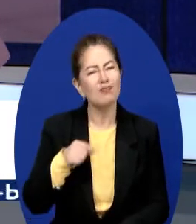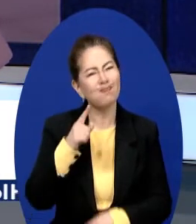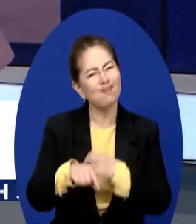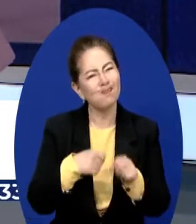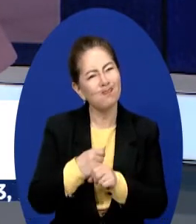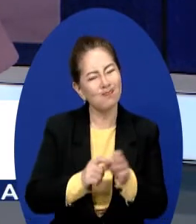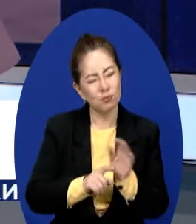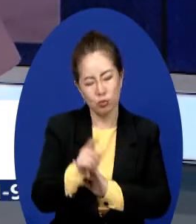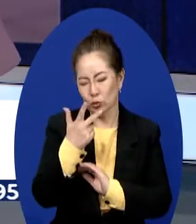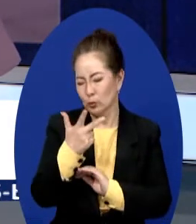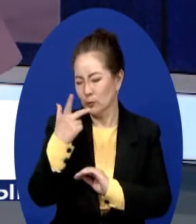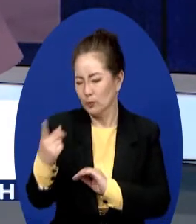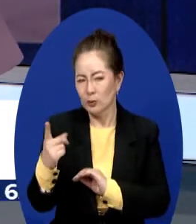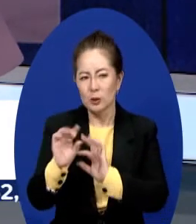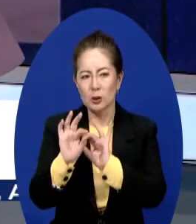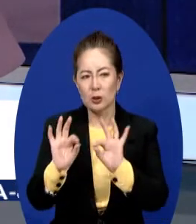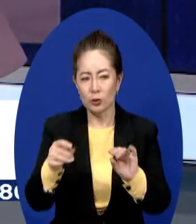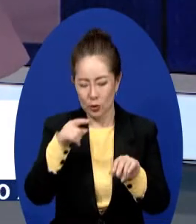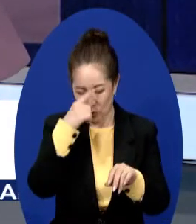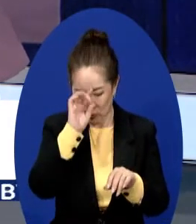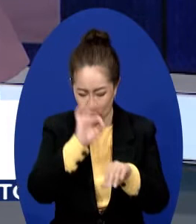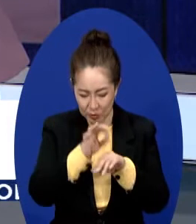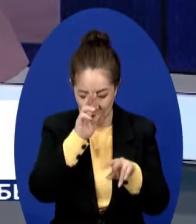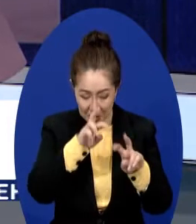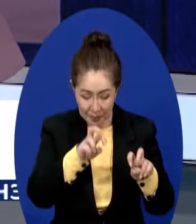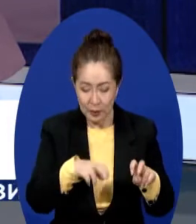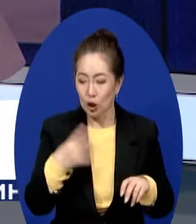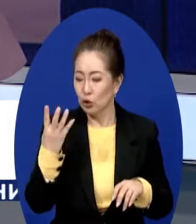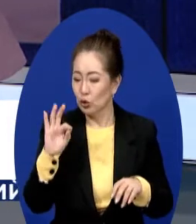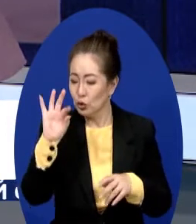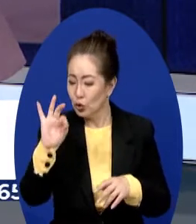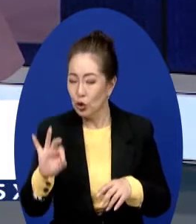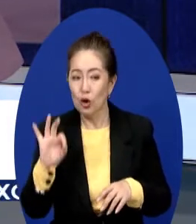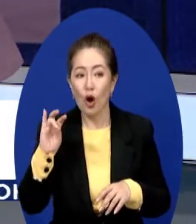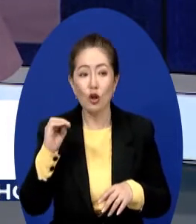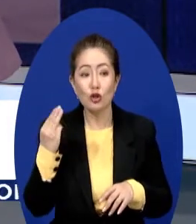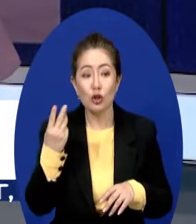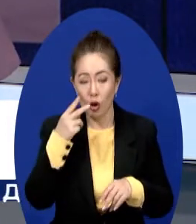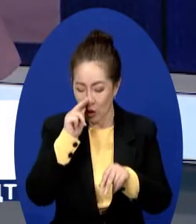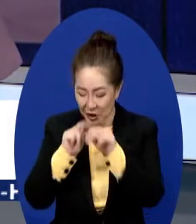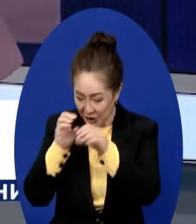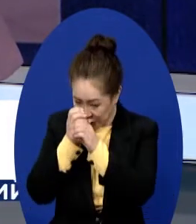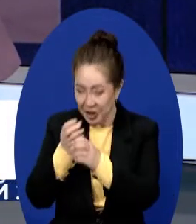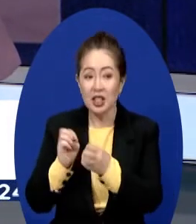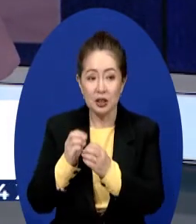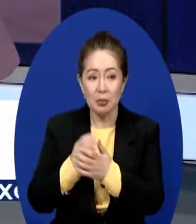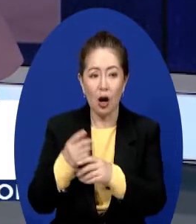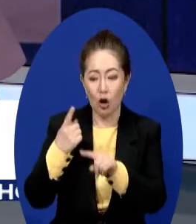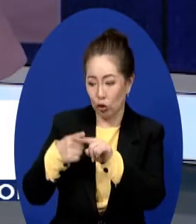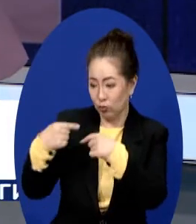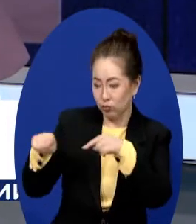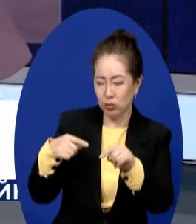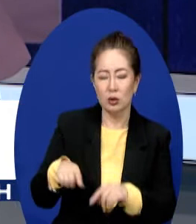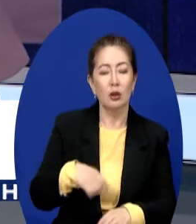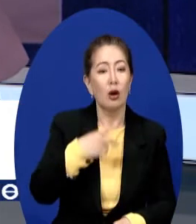төрлийн өвчин эмгэгийг илрүүлэхээр 40 төрлийн онцлогоо шинжилгээг хийж эхэлсэн. За орон нутгийн хэвд иргэдийн үзлэг онцлогоог